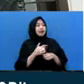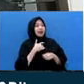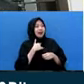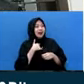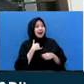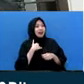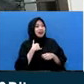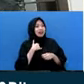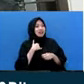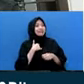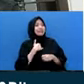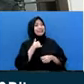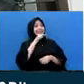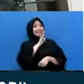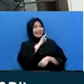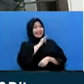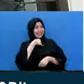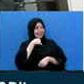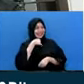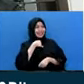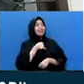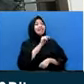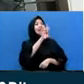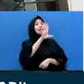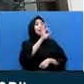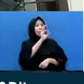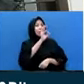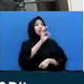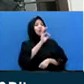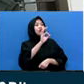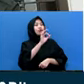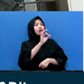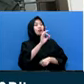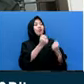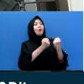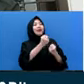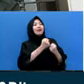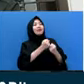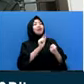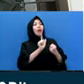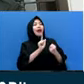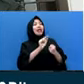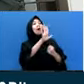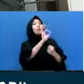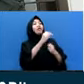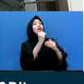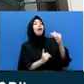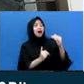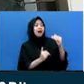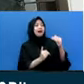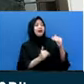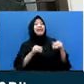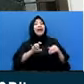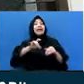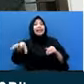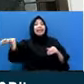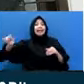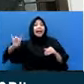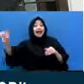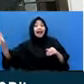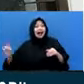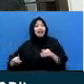belum ada tempat yang lain ya masih di bawah 50 masih di bawah 50 oke iya nah saya tidak ee belum ada